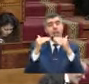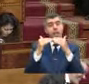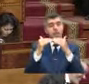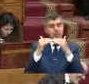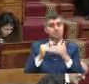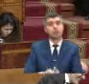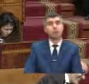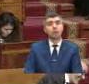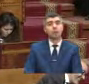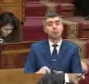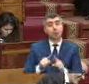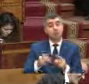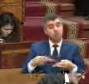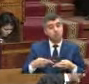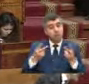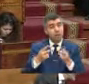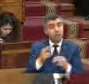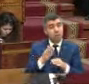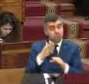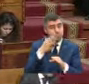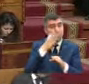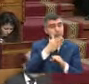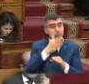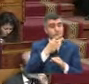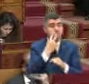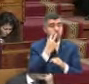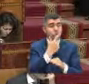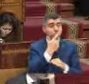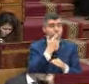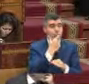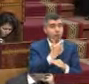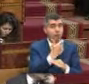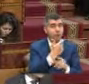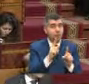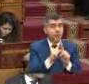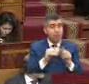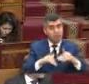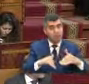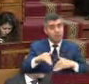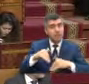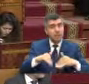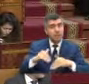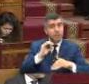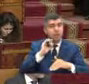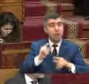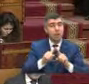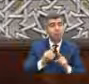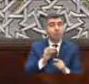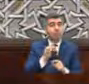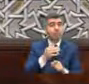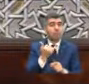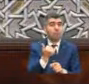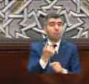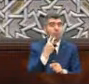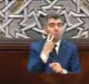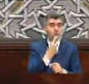بغيتكم تتبعتوا لجنة لتقصي الحقائق عن مدى جودة المواد المستعملة في الطريق السريع. شكرا سيد